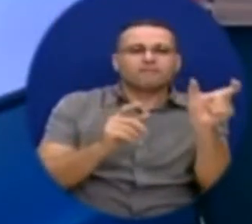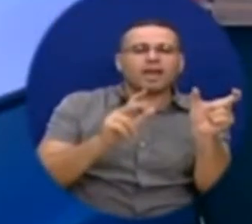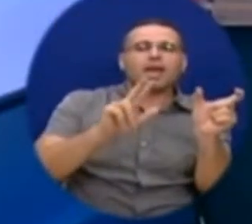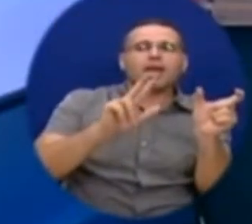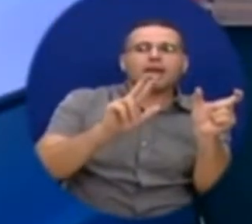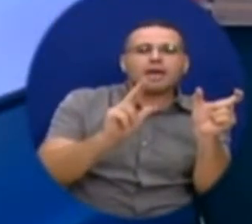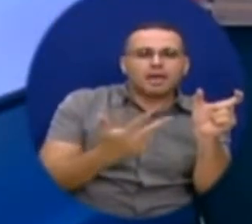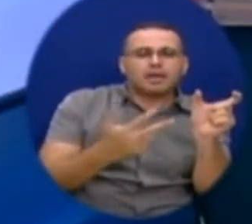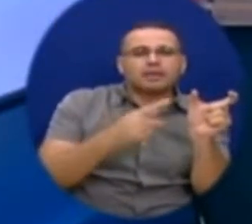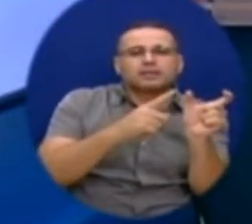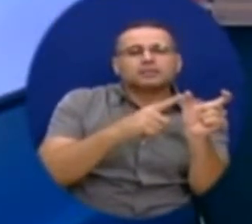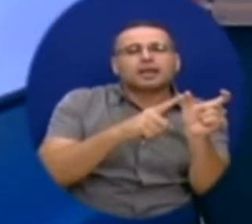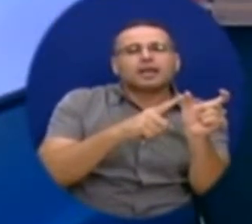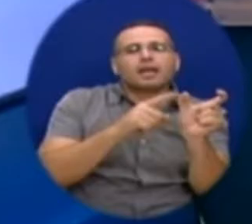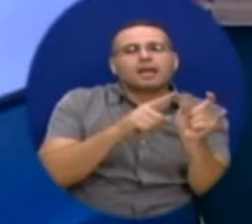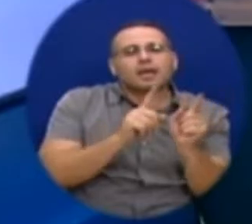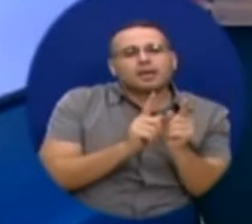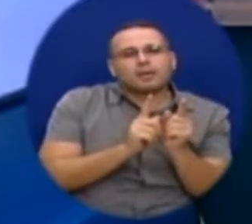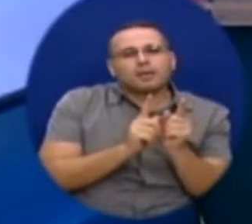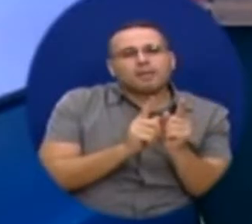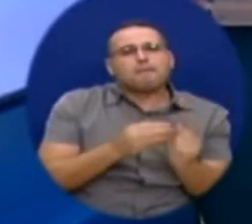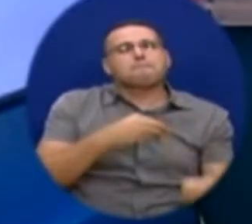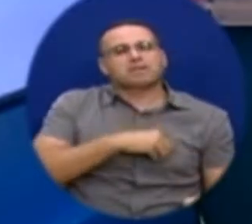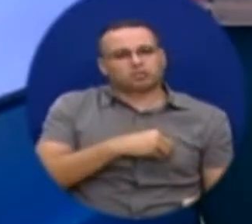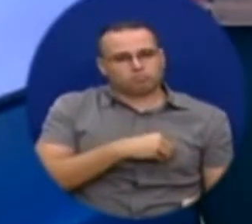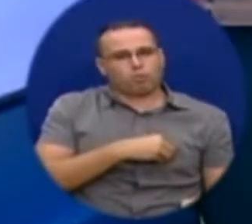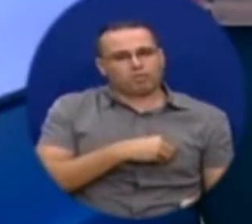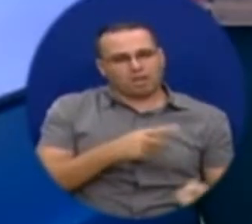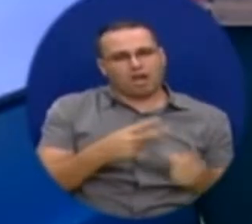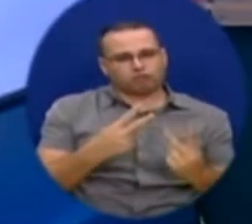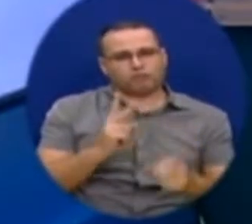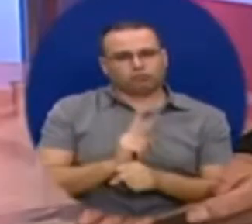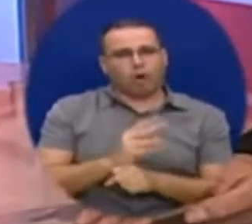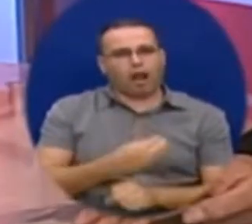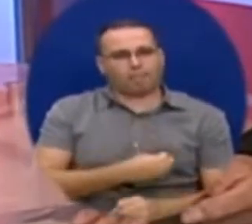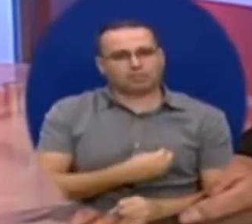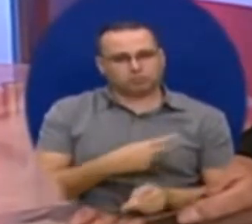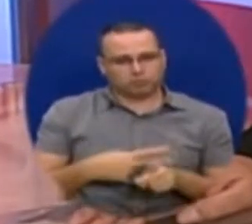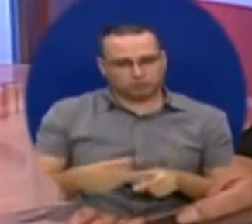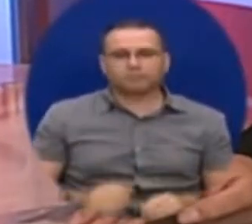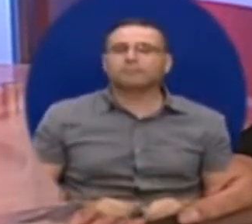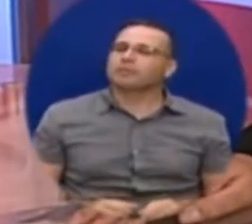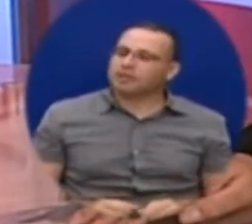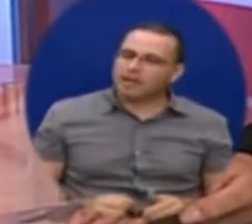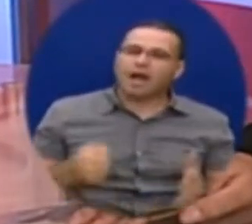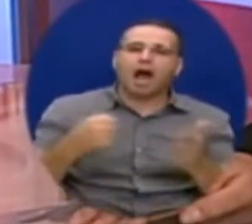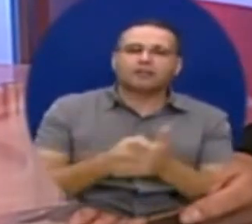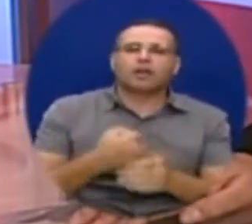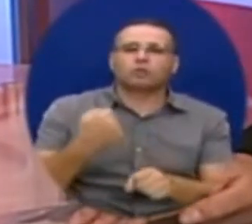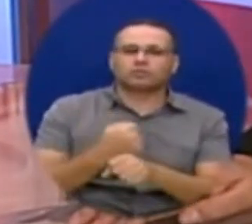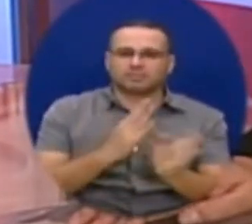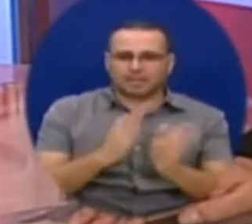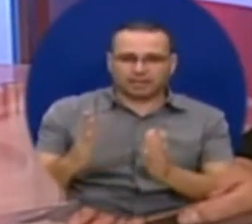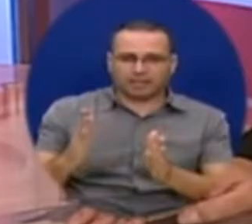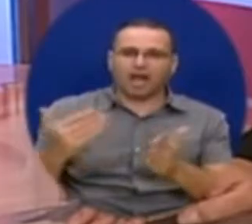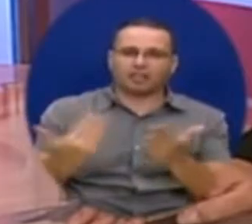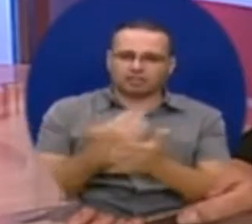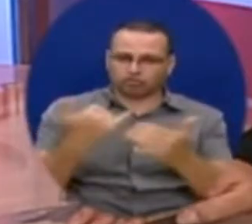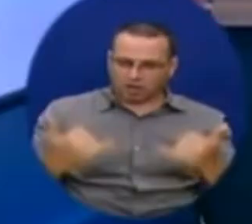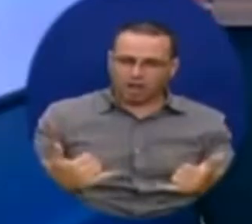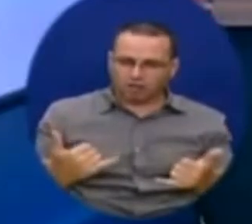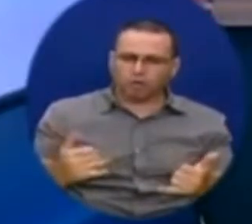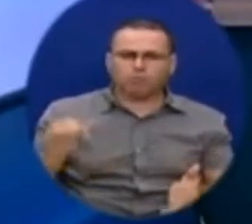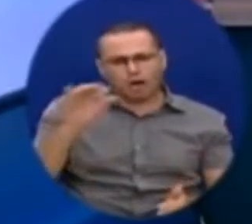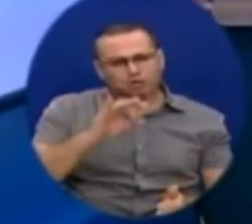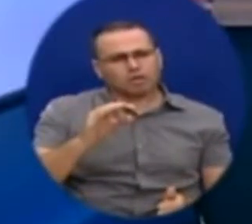מודד. יובל יאירי, תערוכה מאוד מומלצת, תודה. עד כאן עושים סדר חדש להיום, תודה שהייתם איתנו, שומעים אותנו עדיין